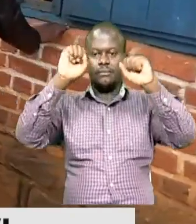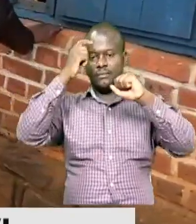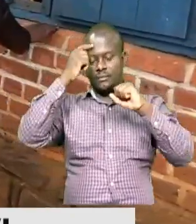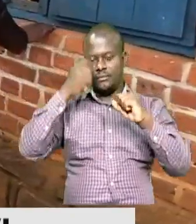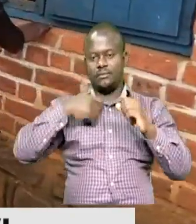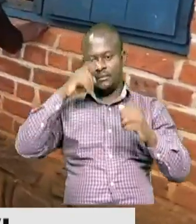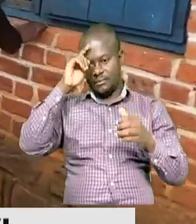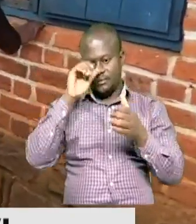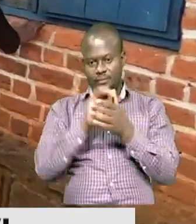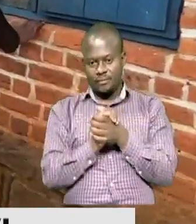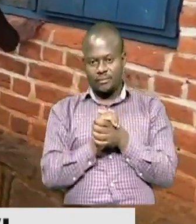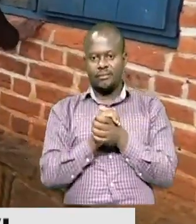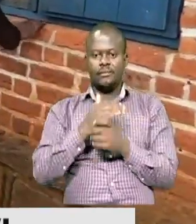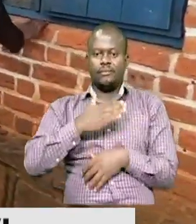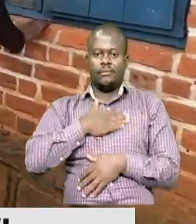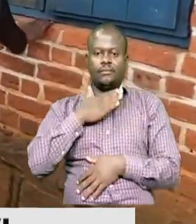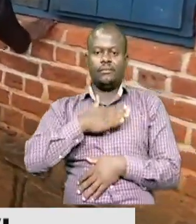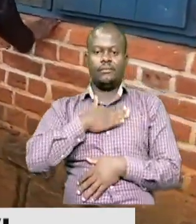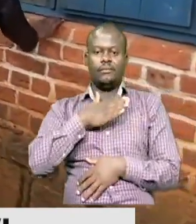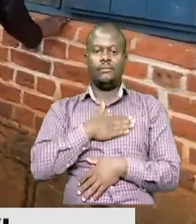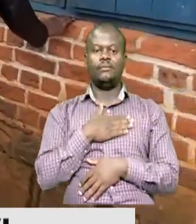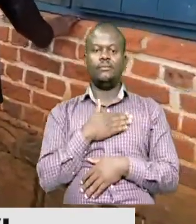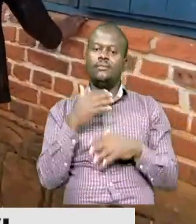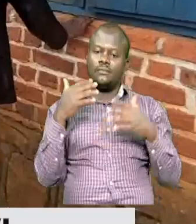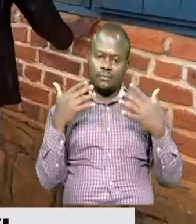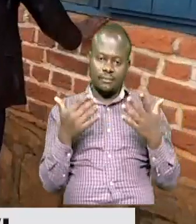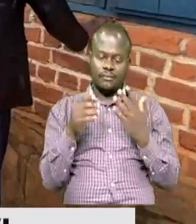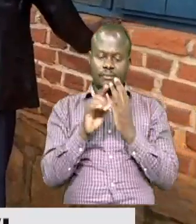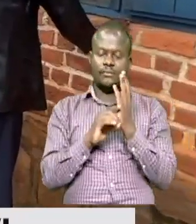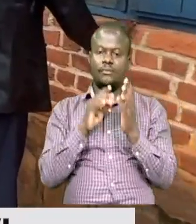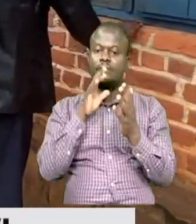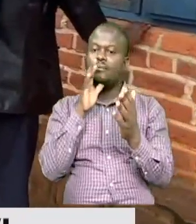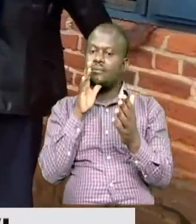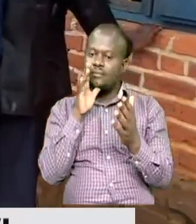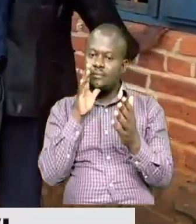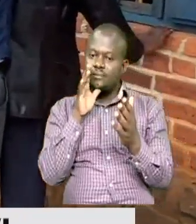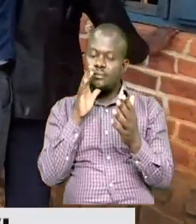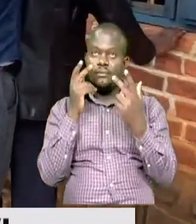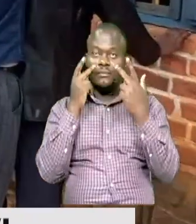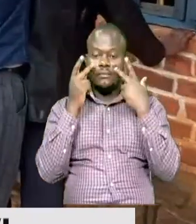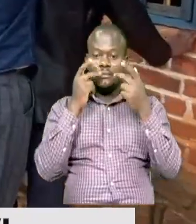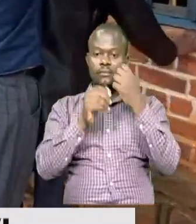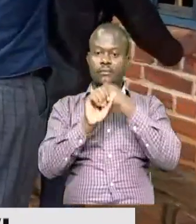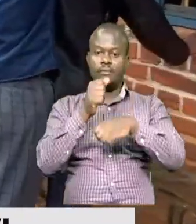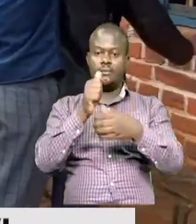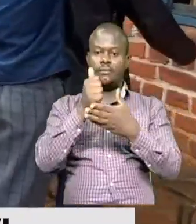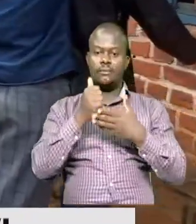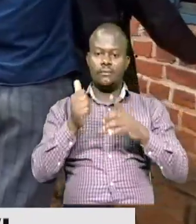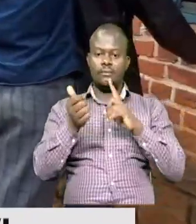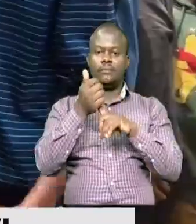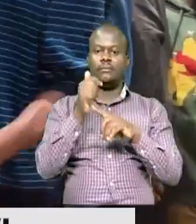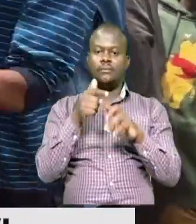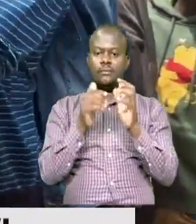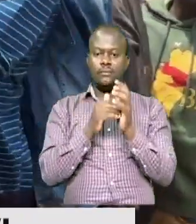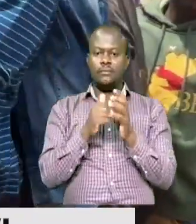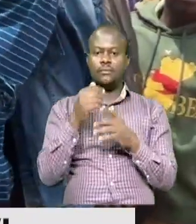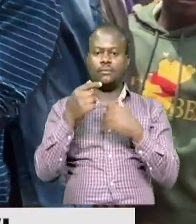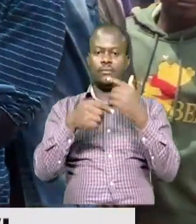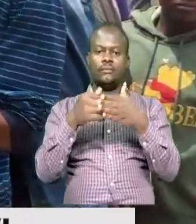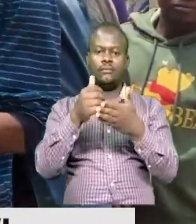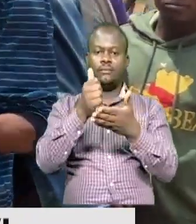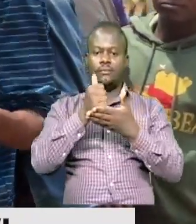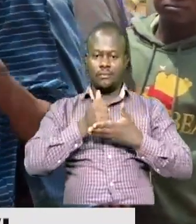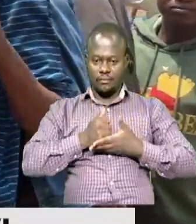rwose biranshimishije. Ahubwo iriya tariki iradutindiye, turebye ibikorwa yatugejejeho n'ibyo kitugezaho.